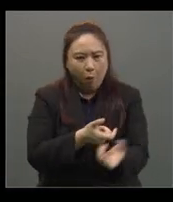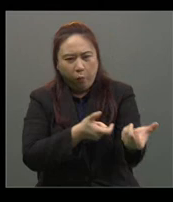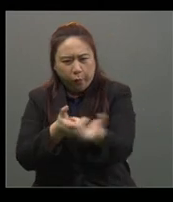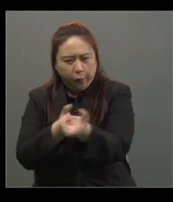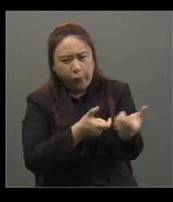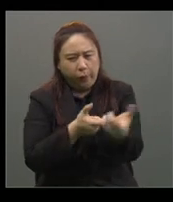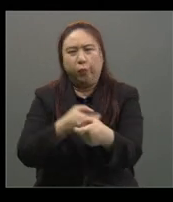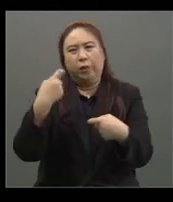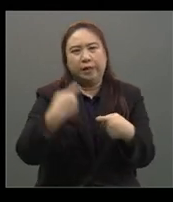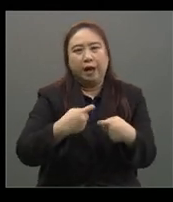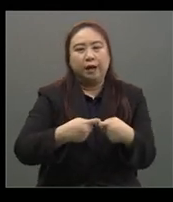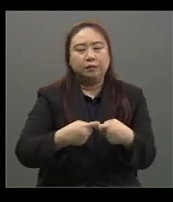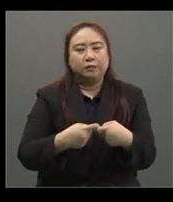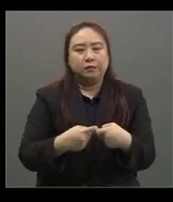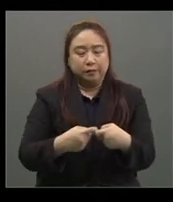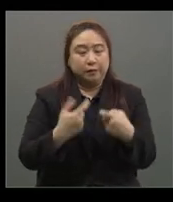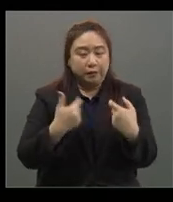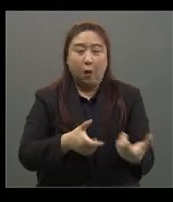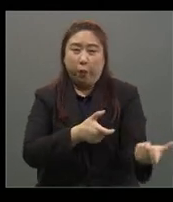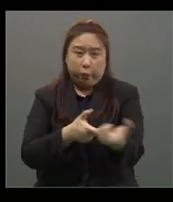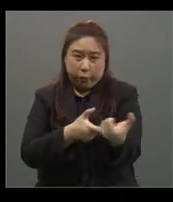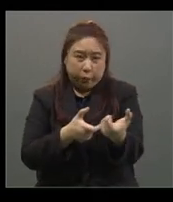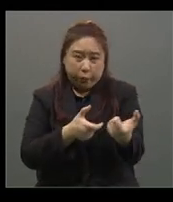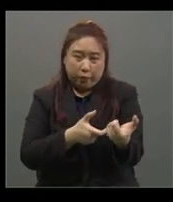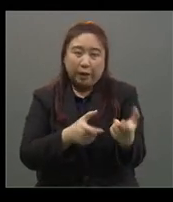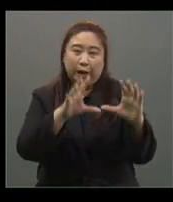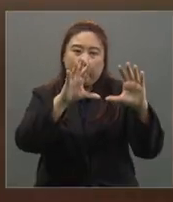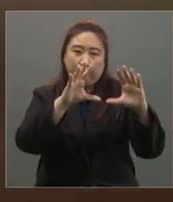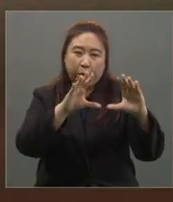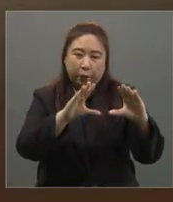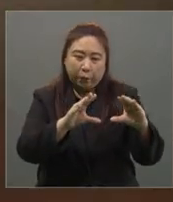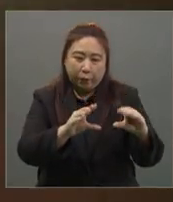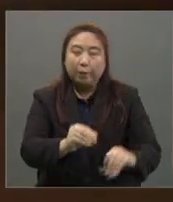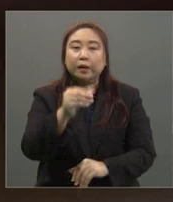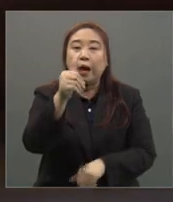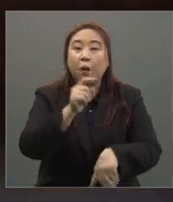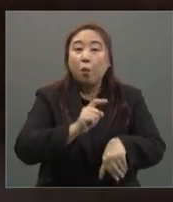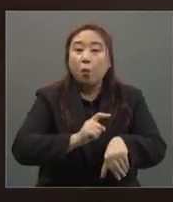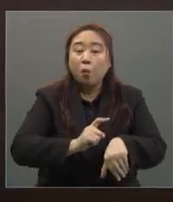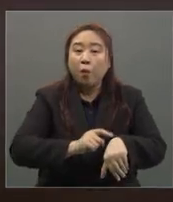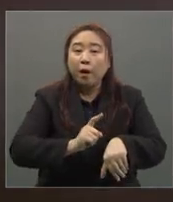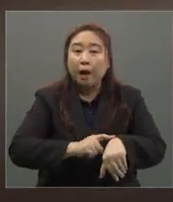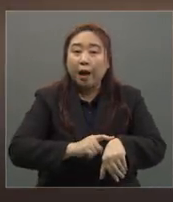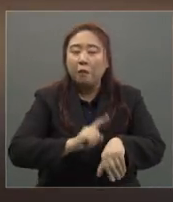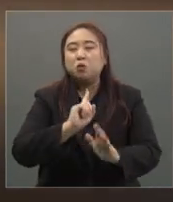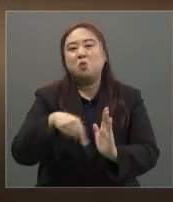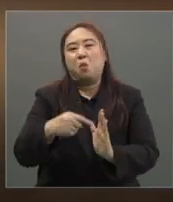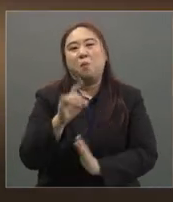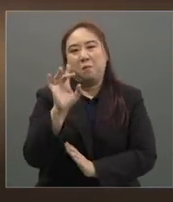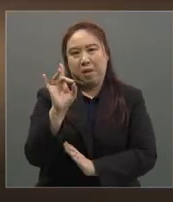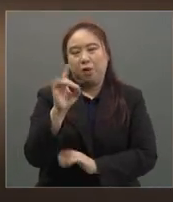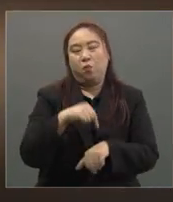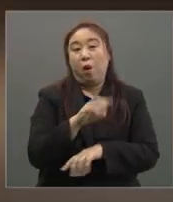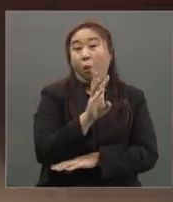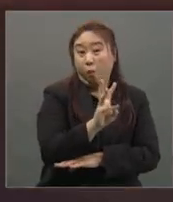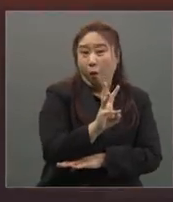สถานการณ์โดยเจ้าหน้าที่สามารถควบคุมไฟเอาไว้ได้เนี่ยนะครับสงบในเวลาคือลากยาวมา 8ชมตั้งแต่ 18:00นเศษ